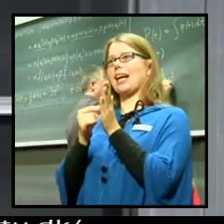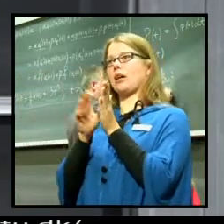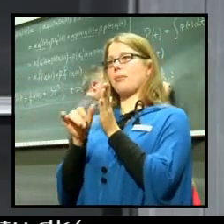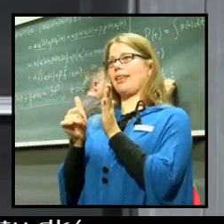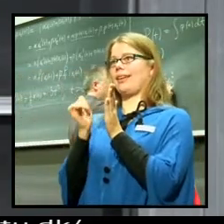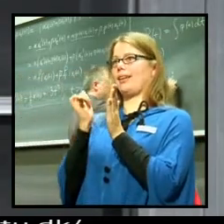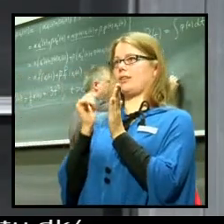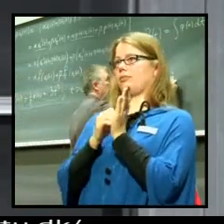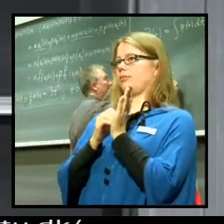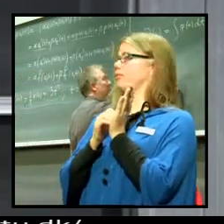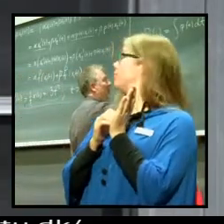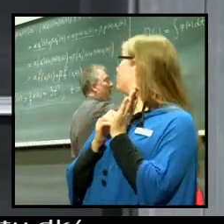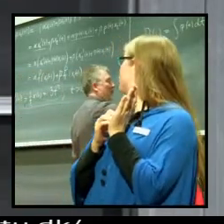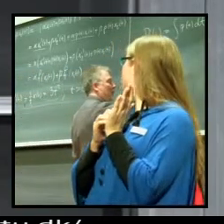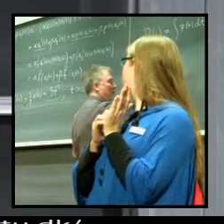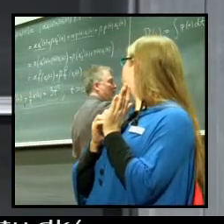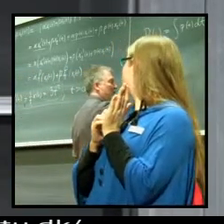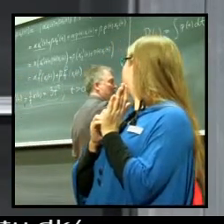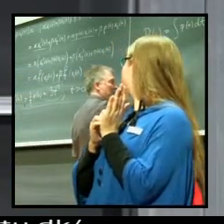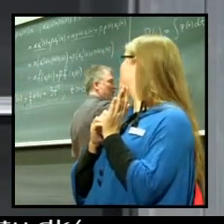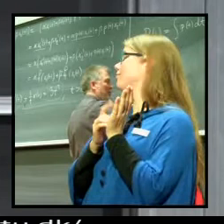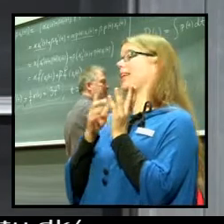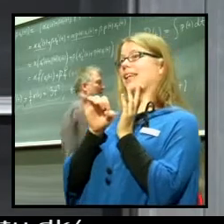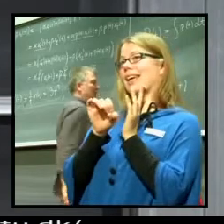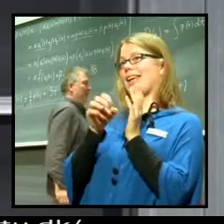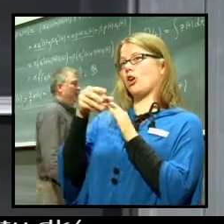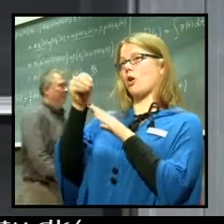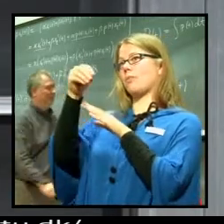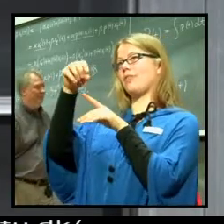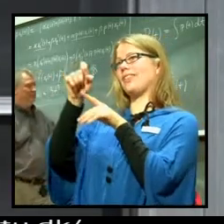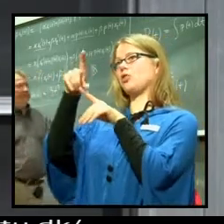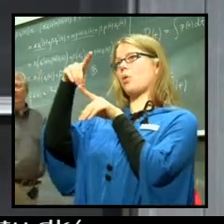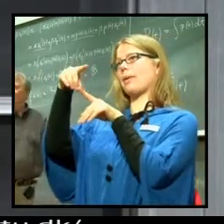der, e opløftet i store p af t.